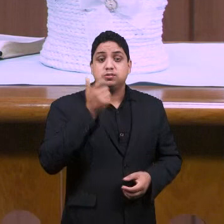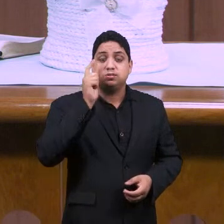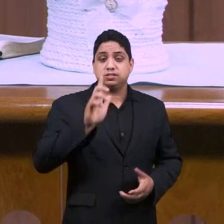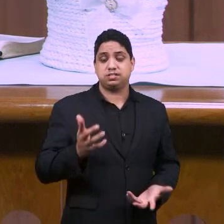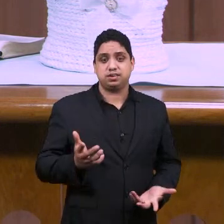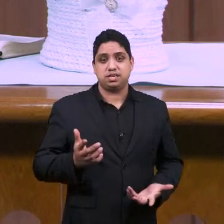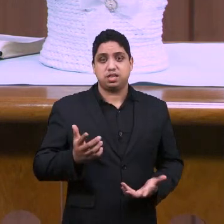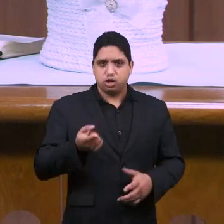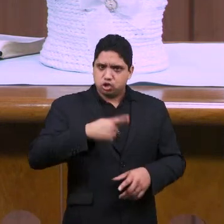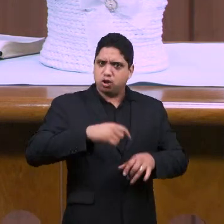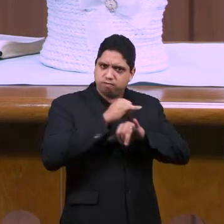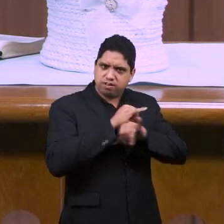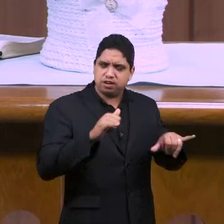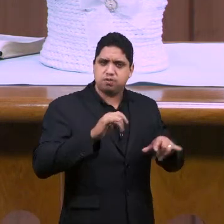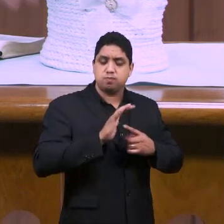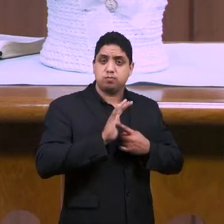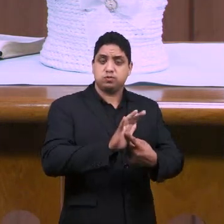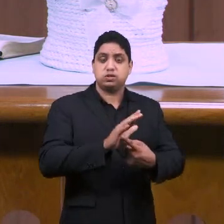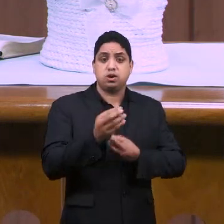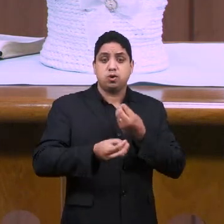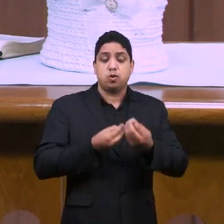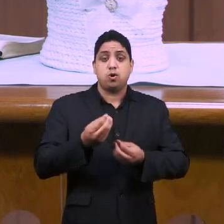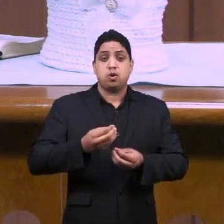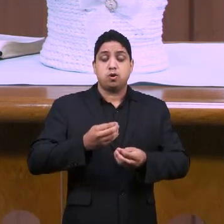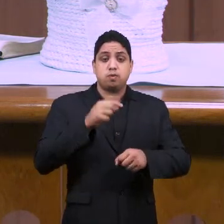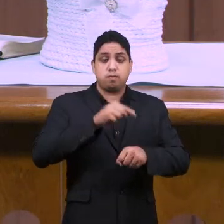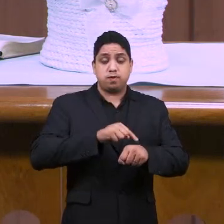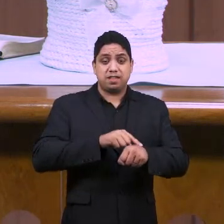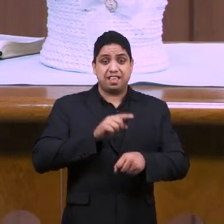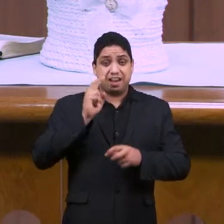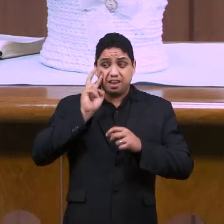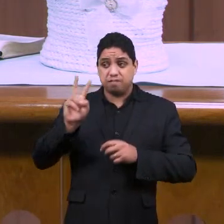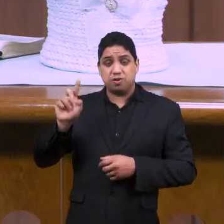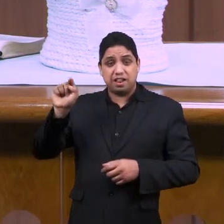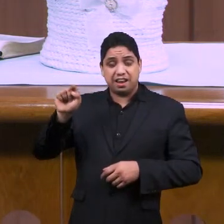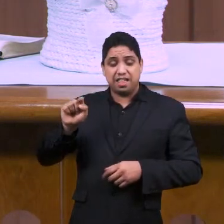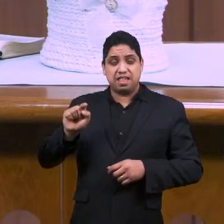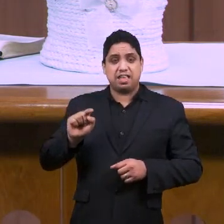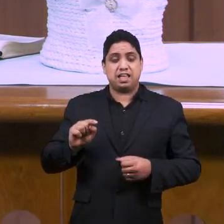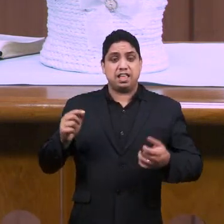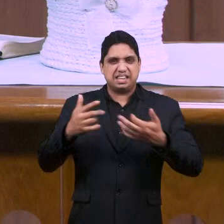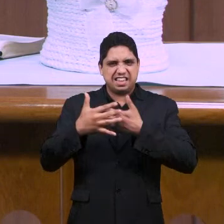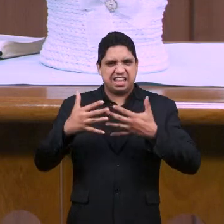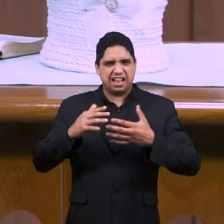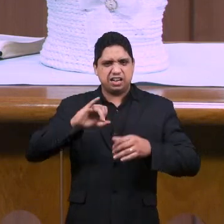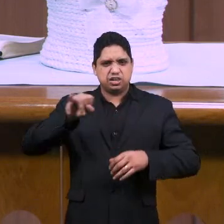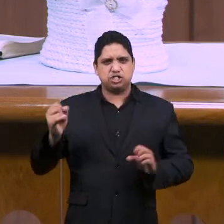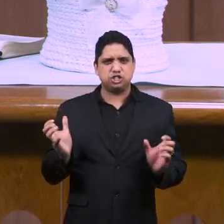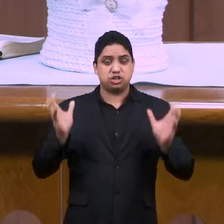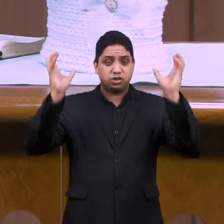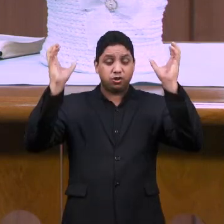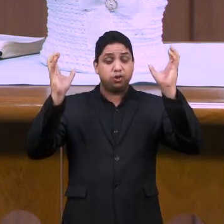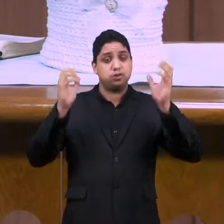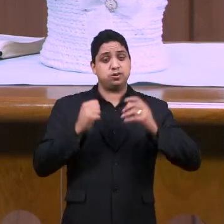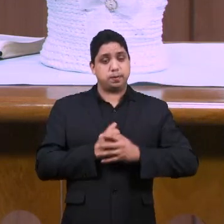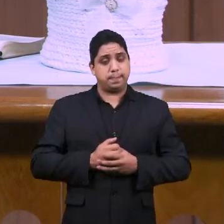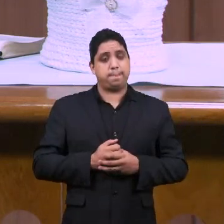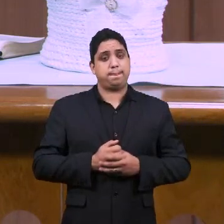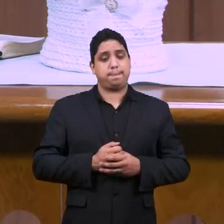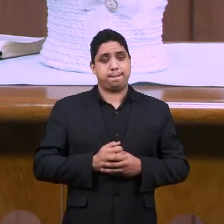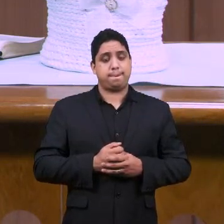dire à l'Église en ce moment, la situation est qu'il a vu à Jéricho.